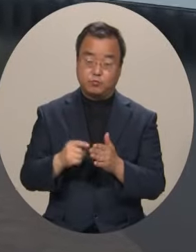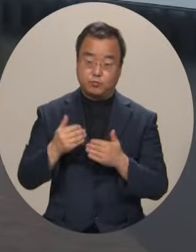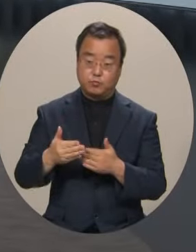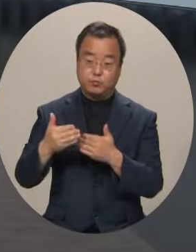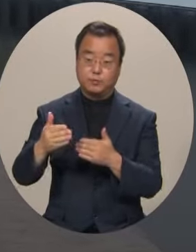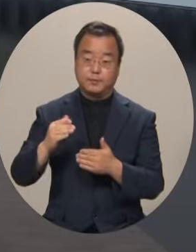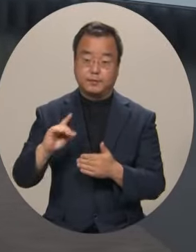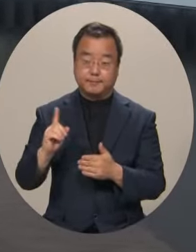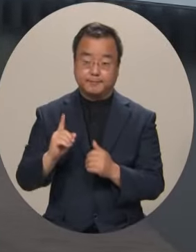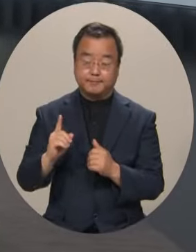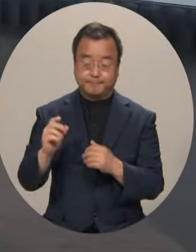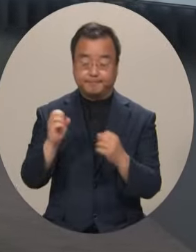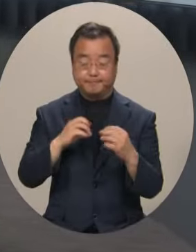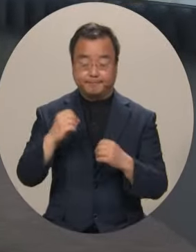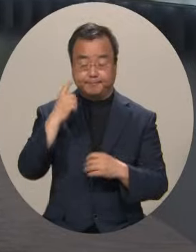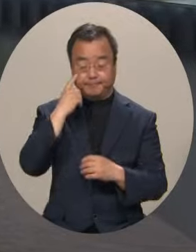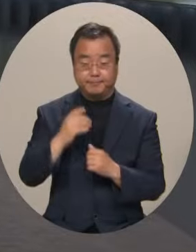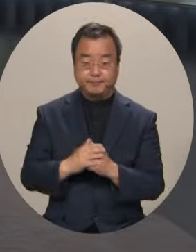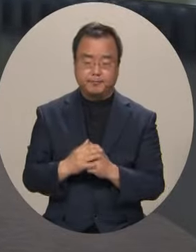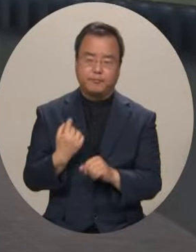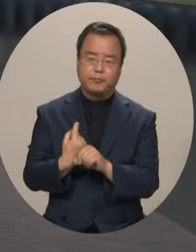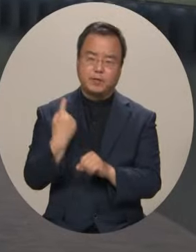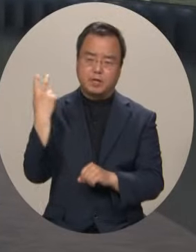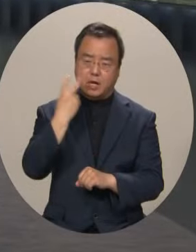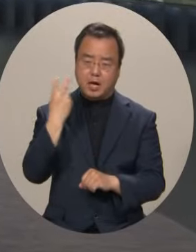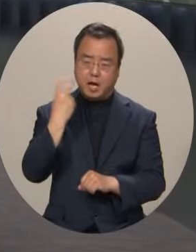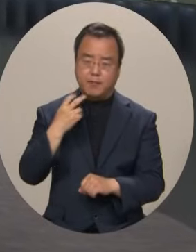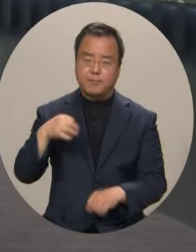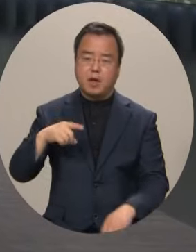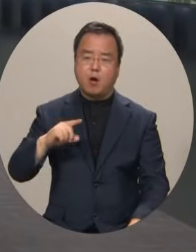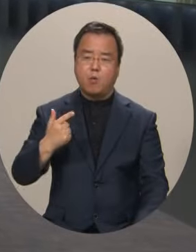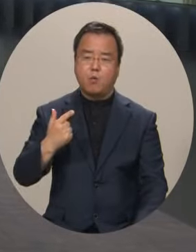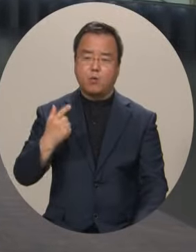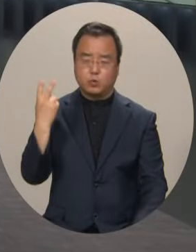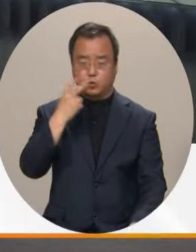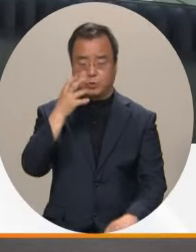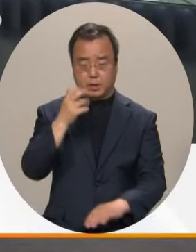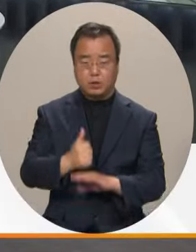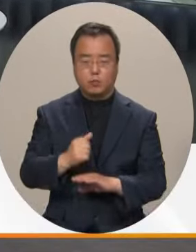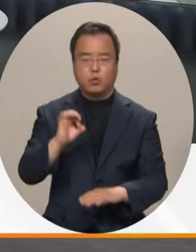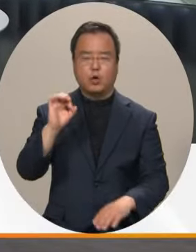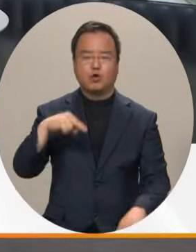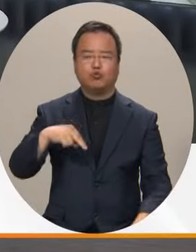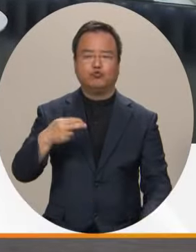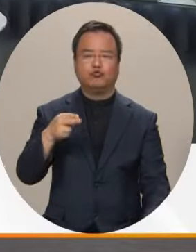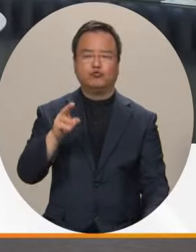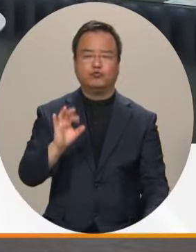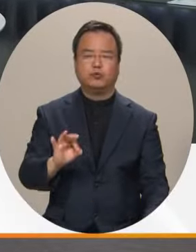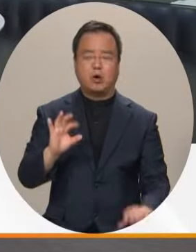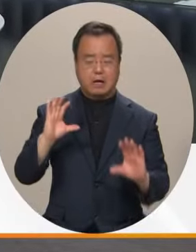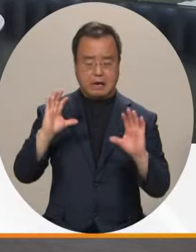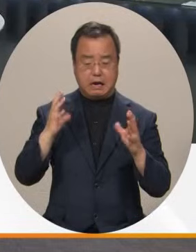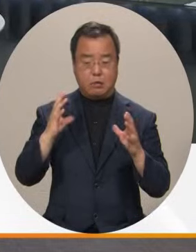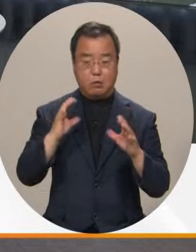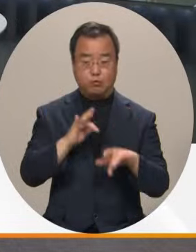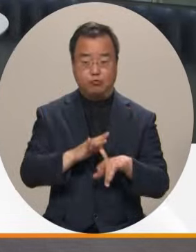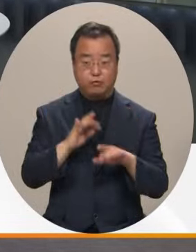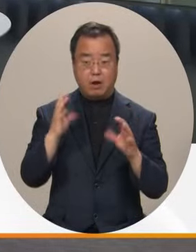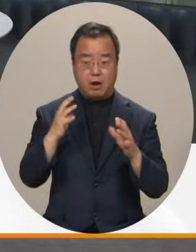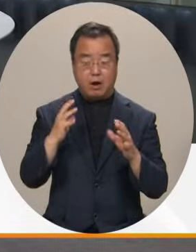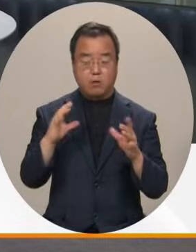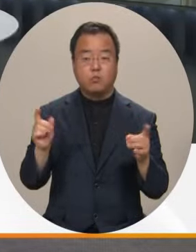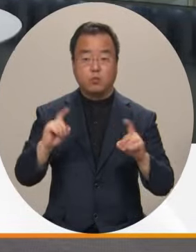지난해 감사원 조사 결과 이른바이 유령 아이에 대한 문제가 굉장히 논란이 됐습니다 이런 일을 막기 위해서